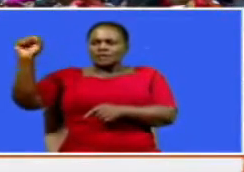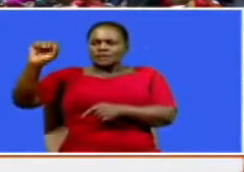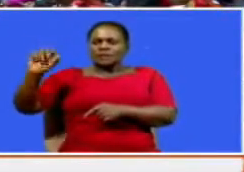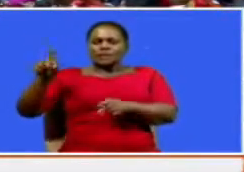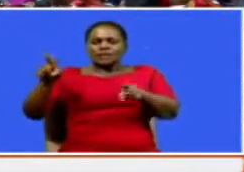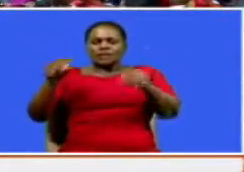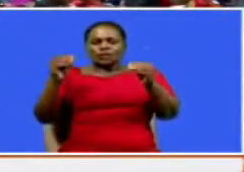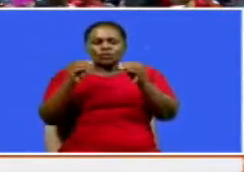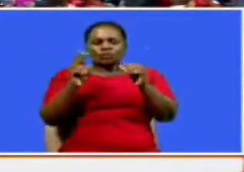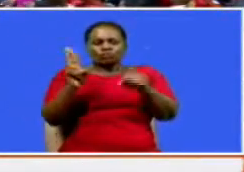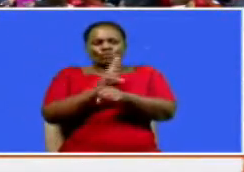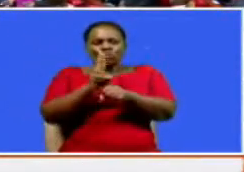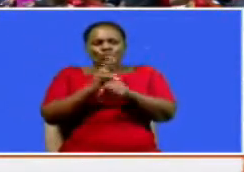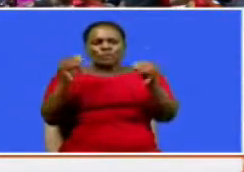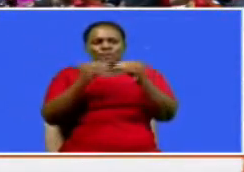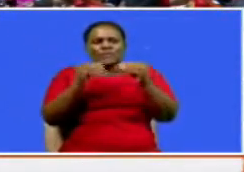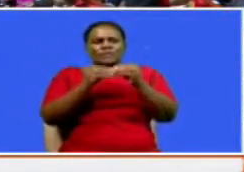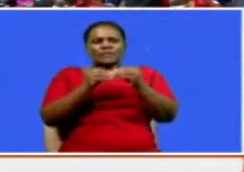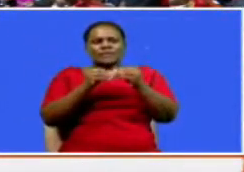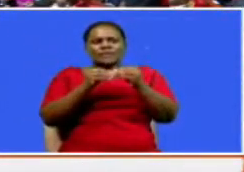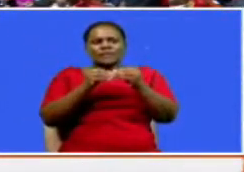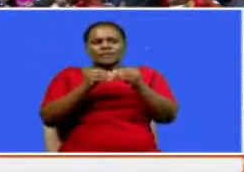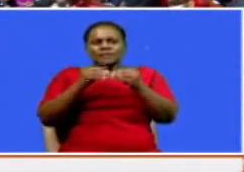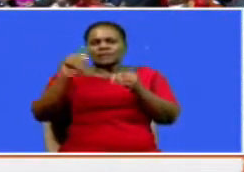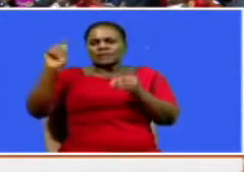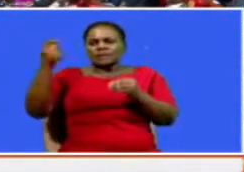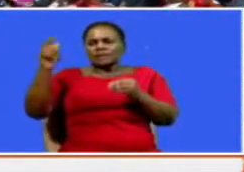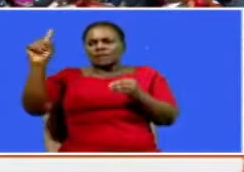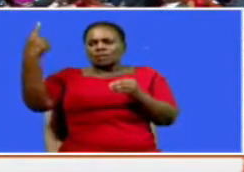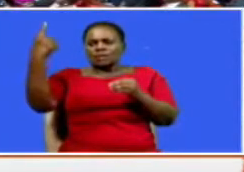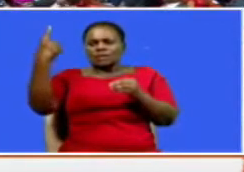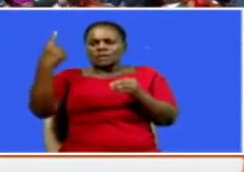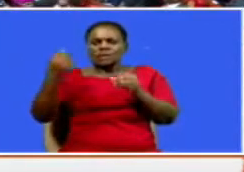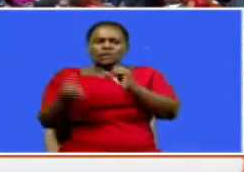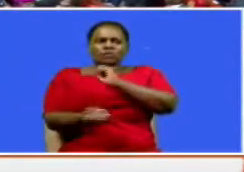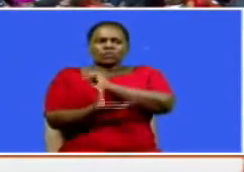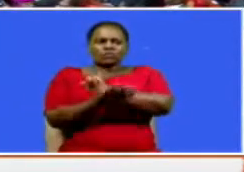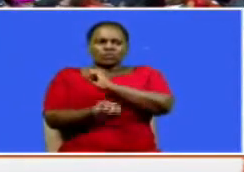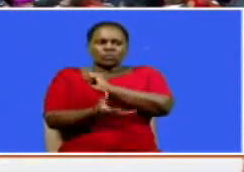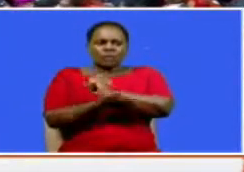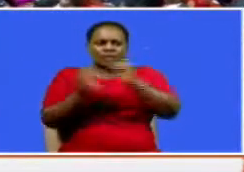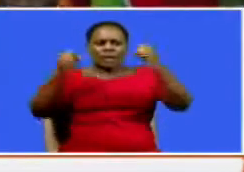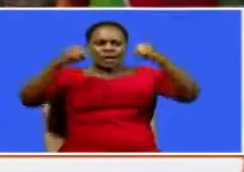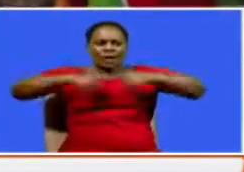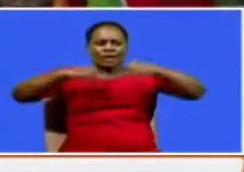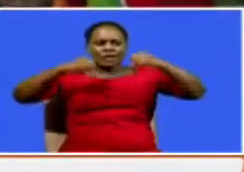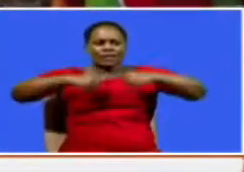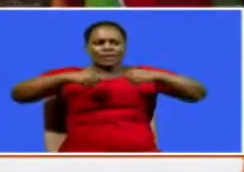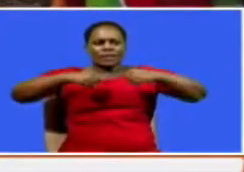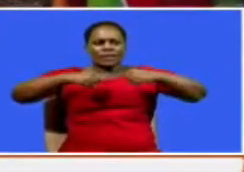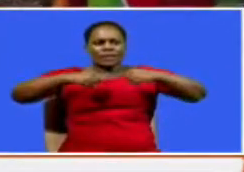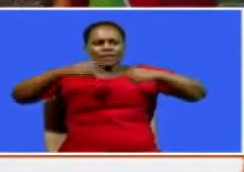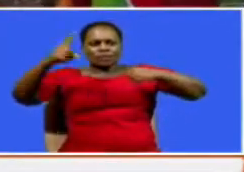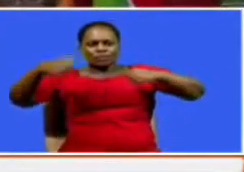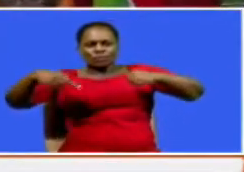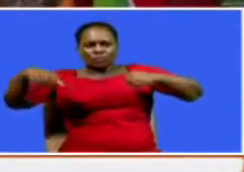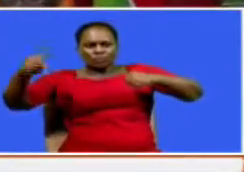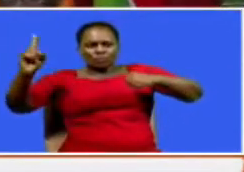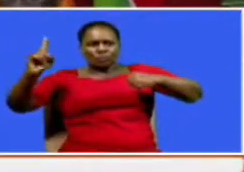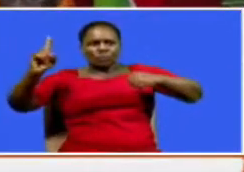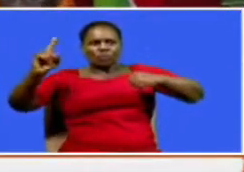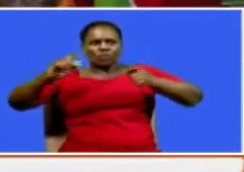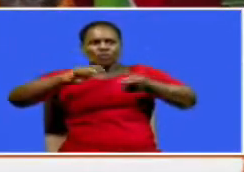alitumia mkutano wa wabunge wa Kenya Kwanza Alhamisi kuelekeza wahusika walioshirikiana naye kupitisha mswada